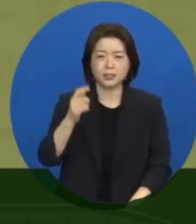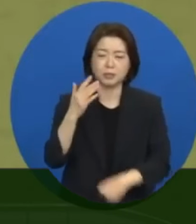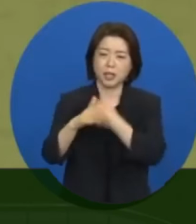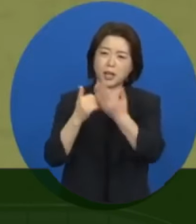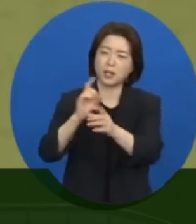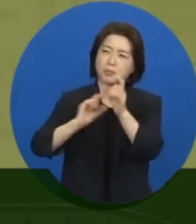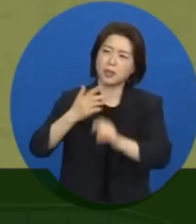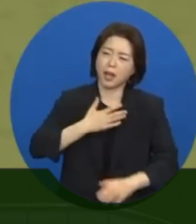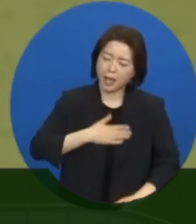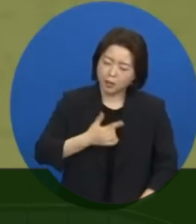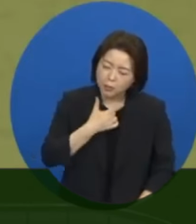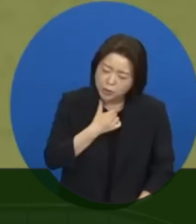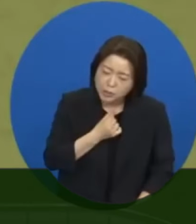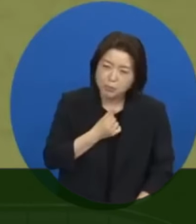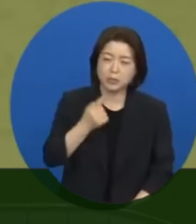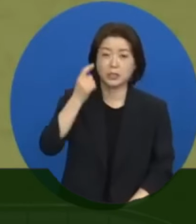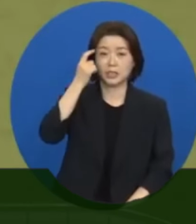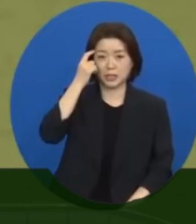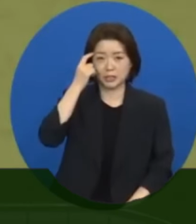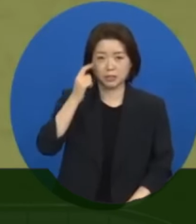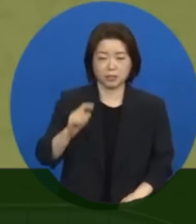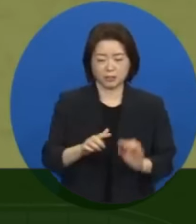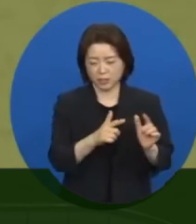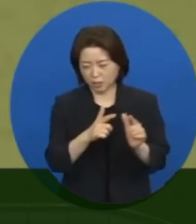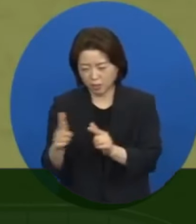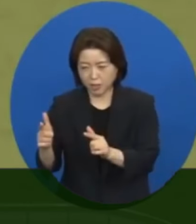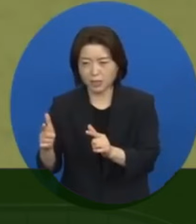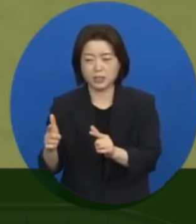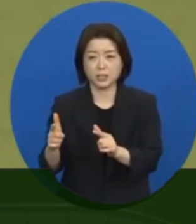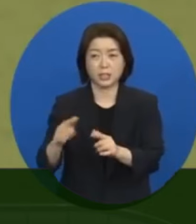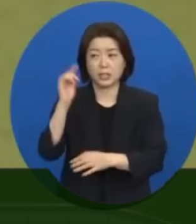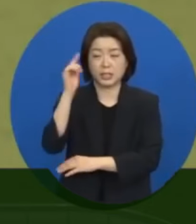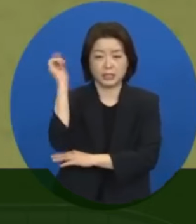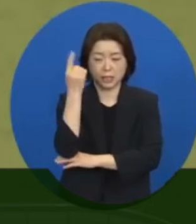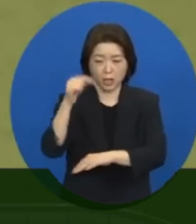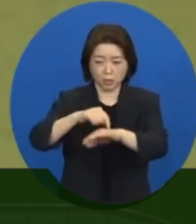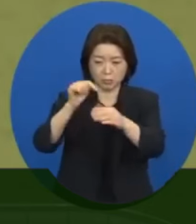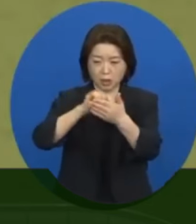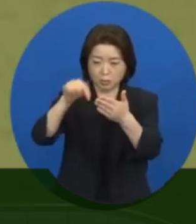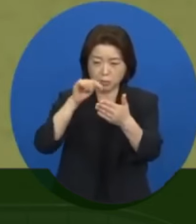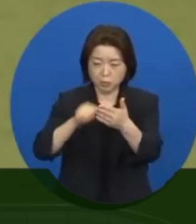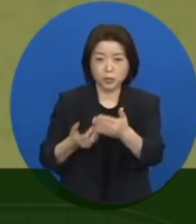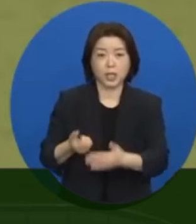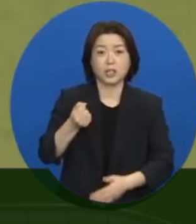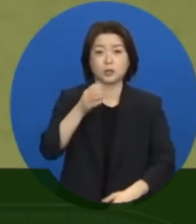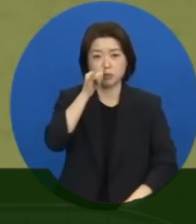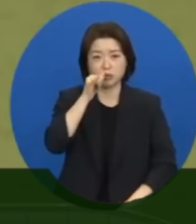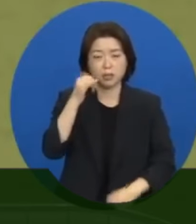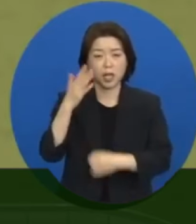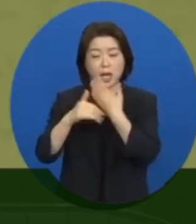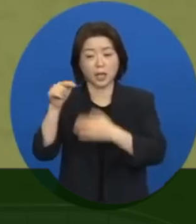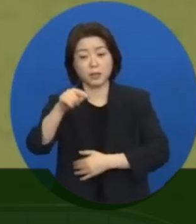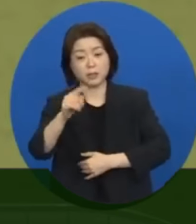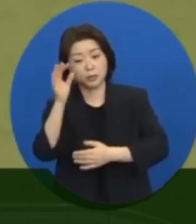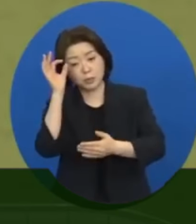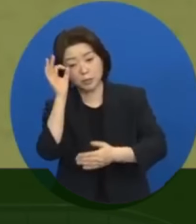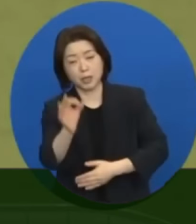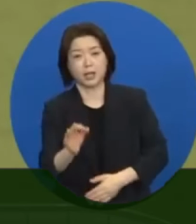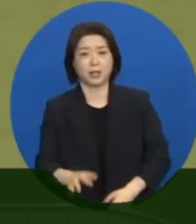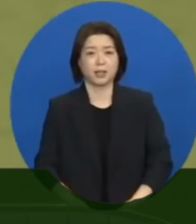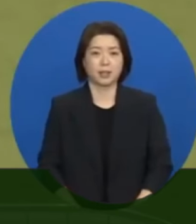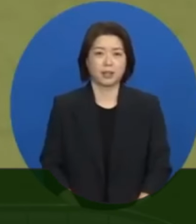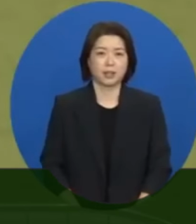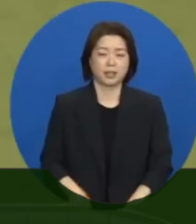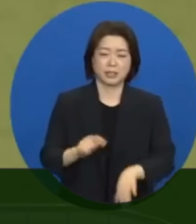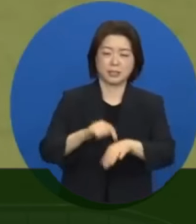하는이 지성 그 모든 것이 그의 마음속에 있었고 하나님 그걸 보신 것입니다 다윗은 그 마음을 가지고 평생을